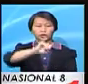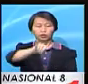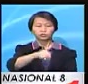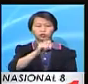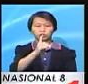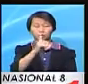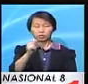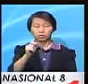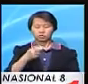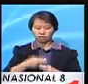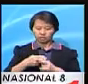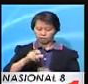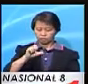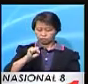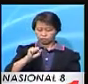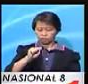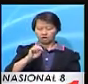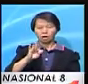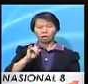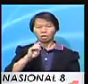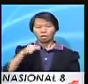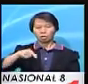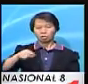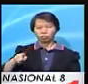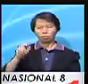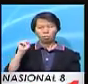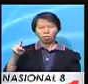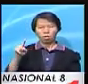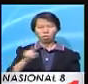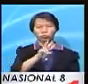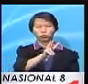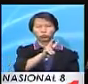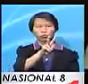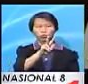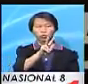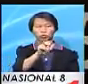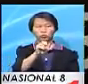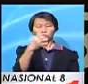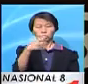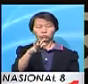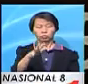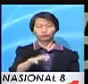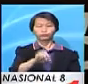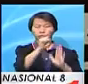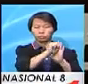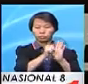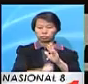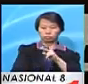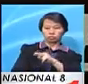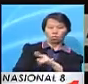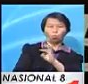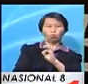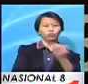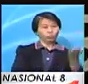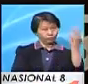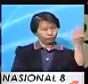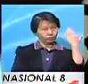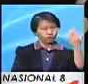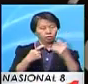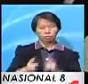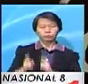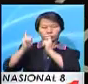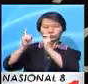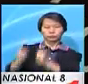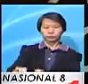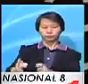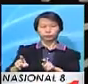Rahim diangkat sebagai pemain paling bernilai 2015. Kriteria yang dilihat untuk